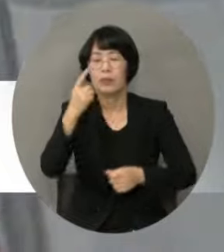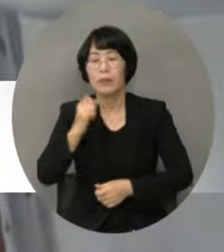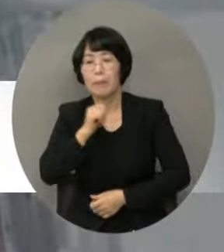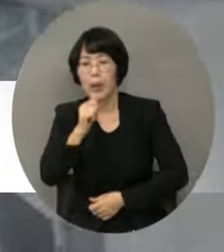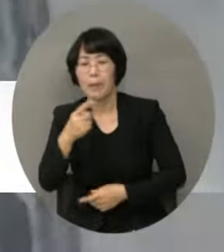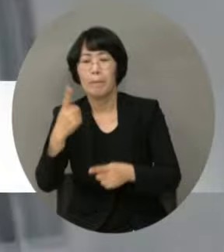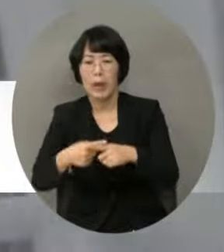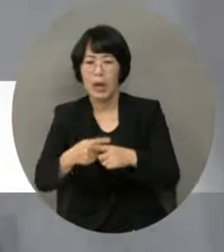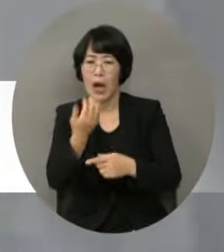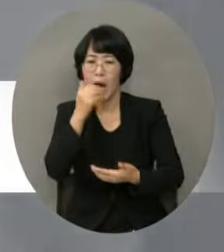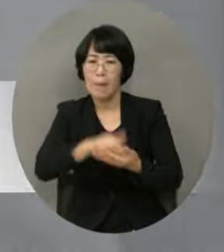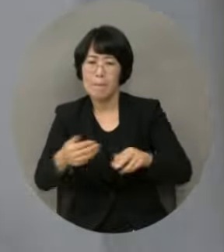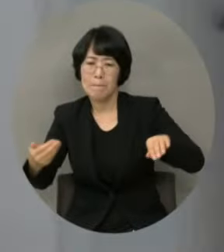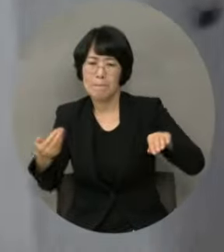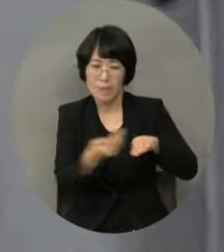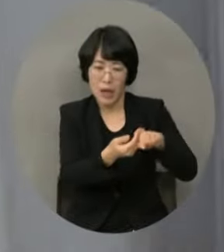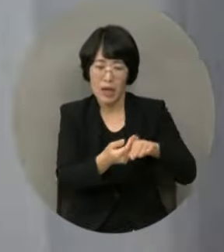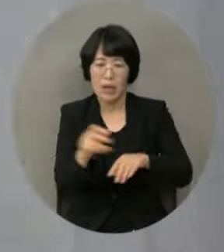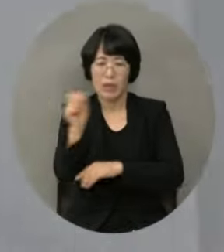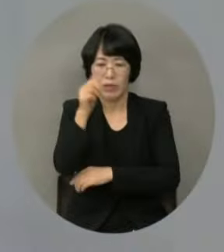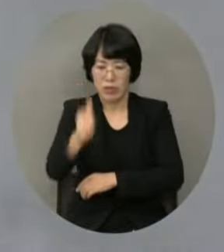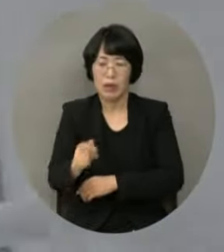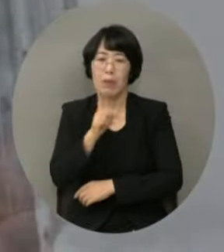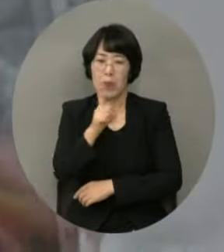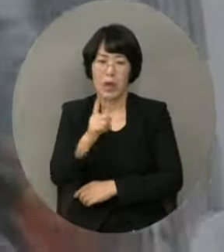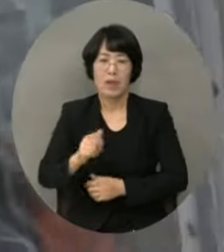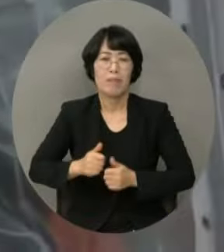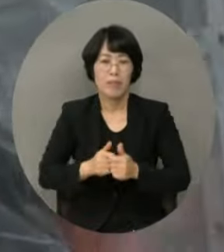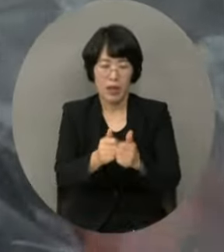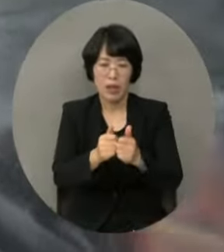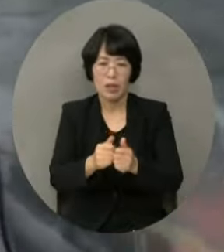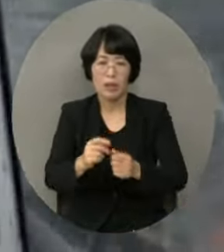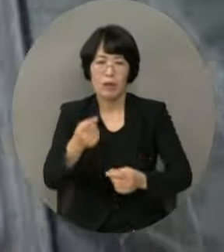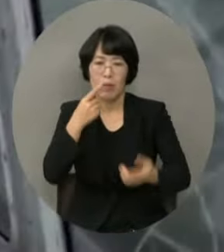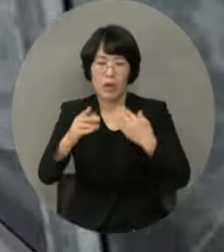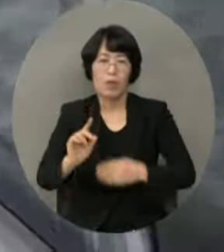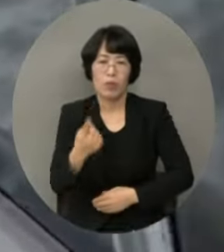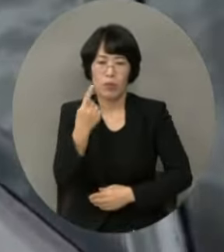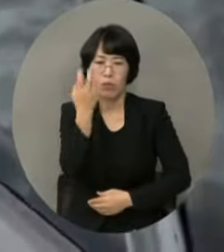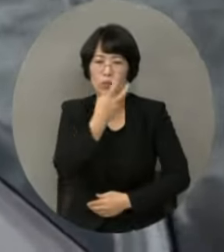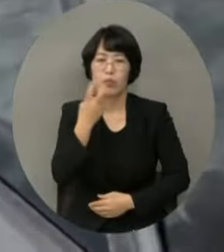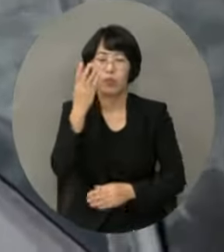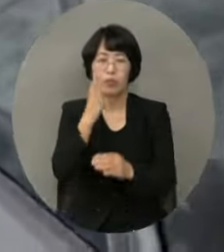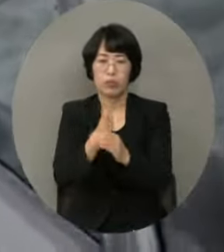갯바위에 충돌했다는 선장 진수를 토대로 정확한 사고 원인을 조사하고 있습니다